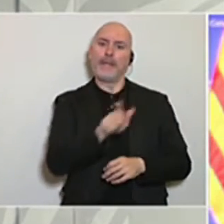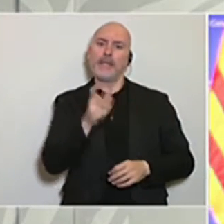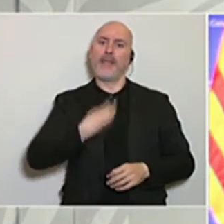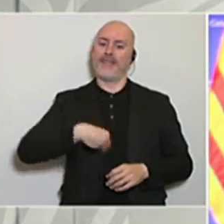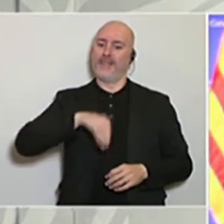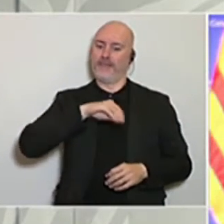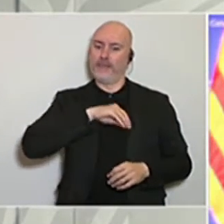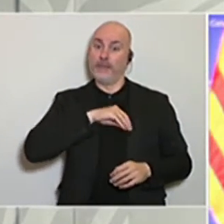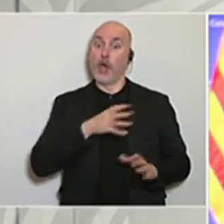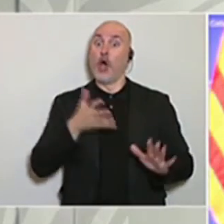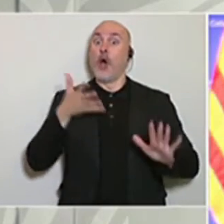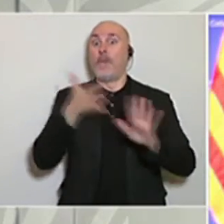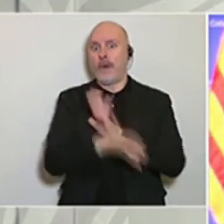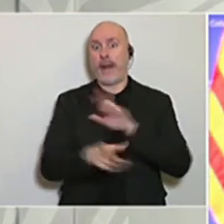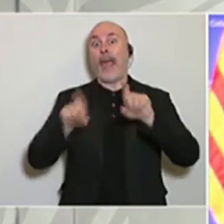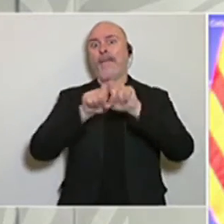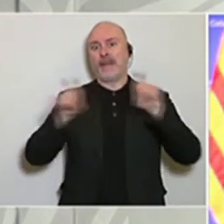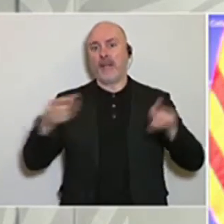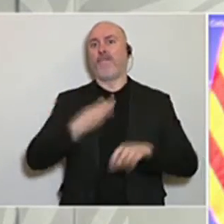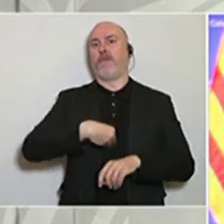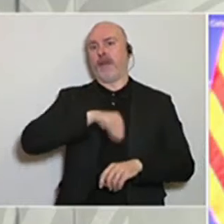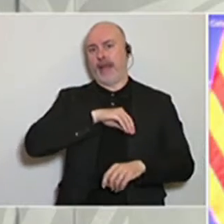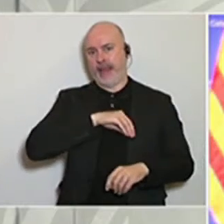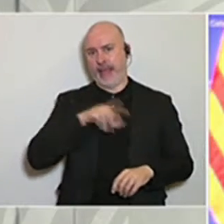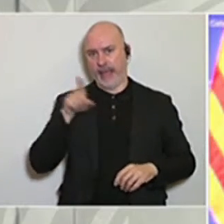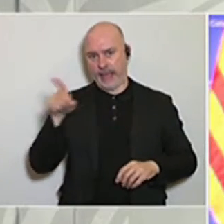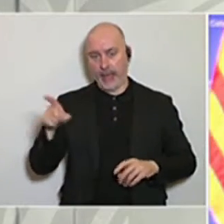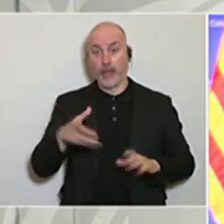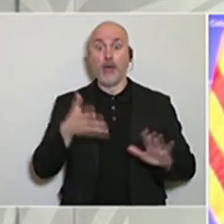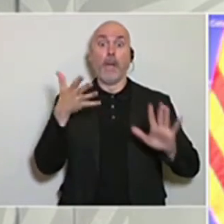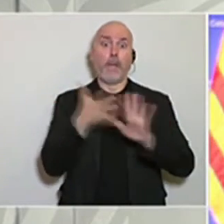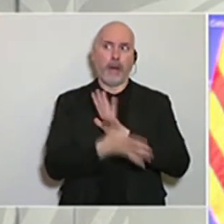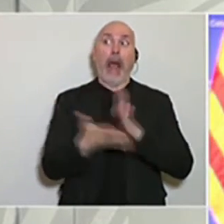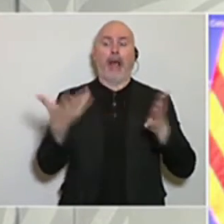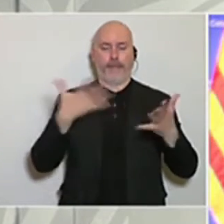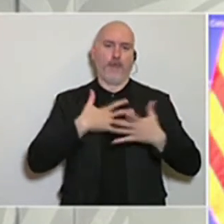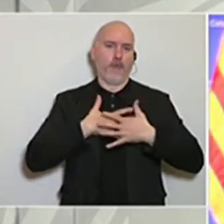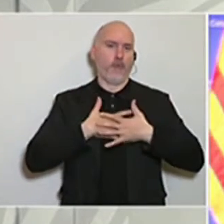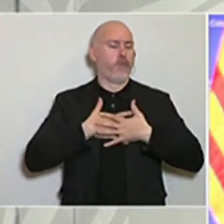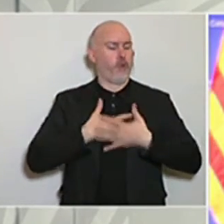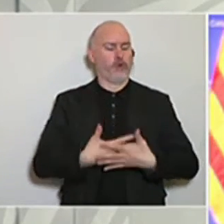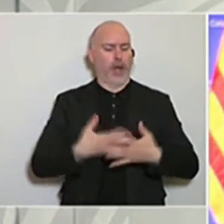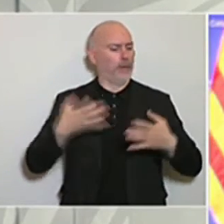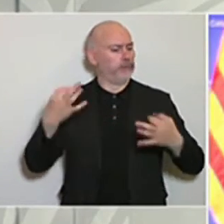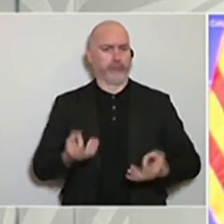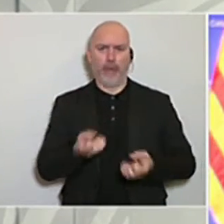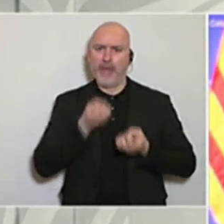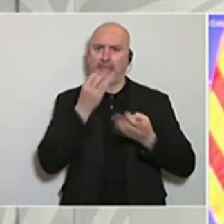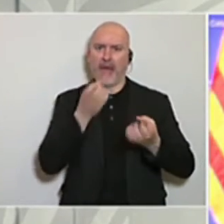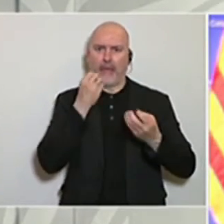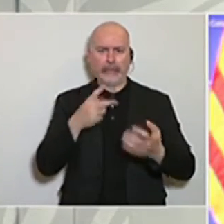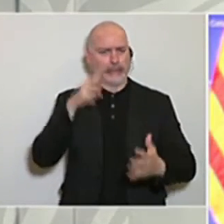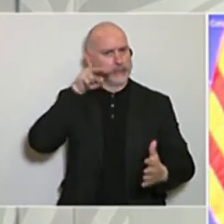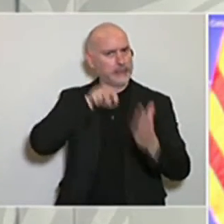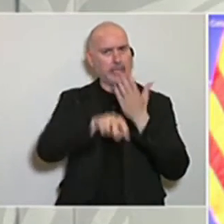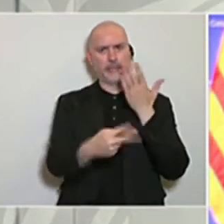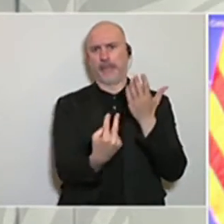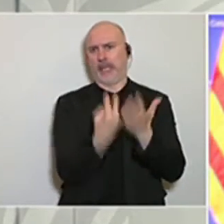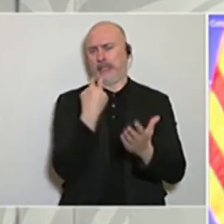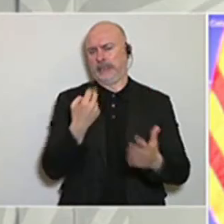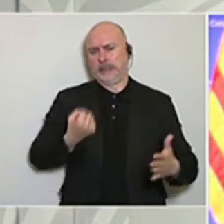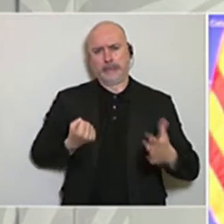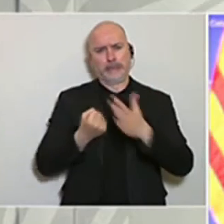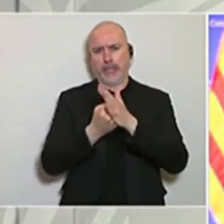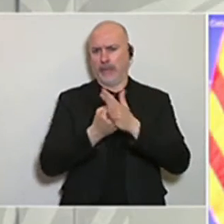a través de les funeràries, amb la voluntat de donar aquestes dades amb la màxima transparència